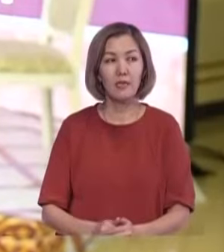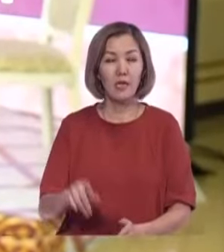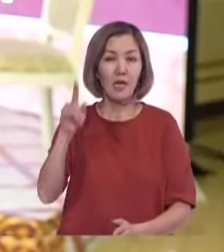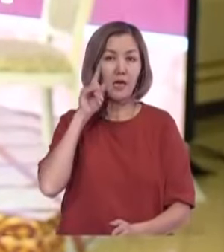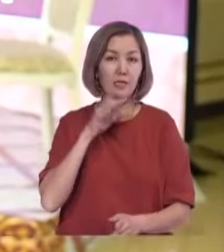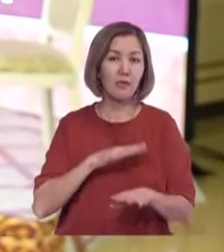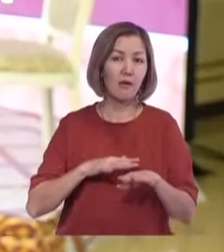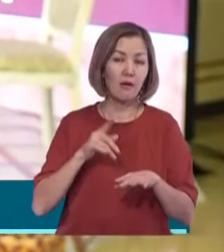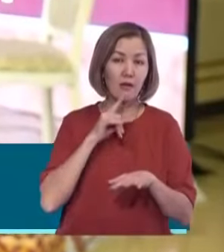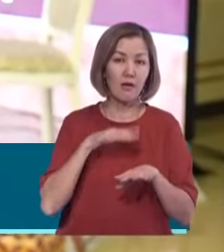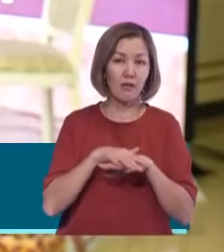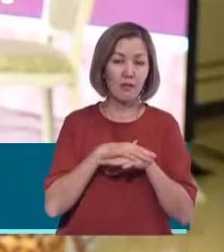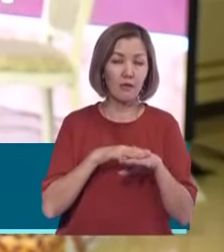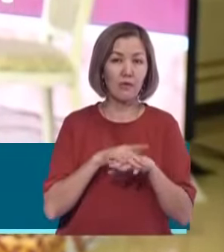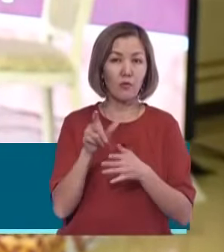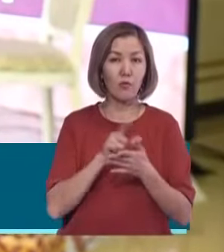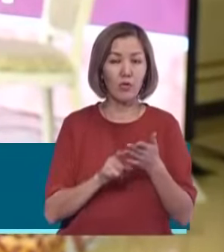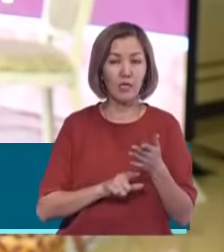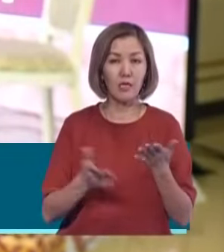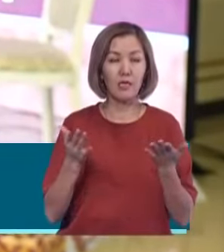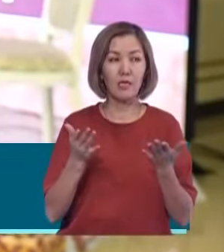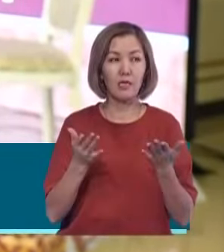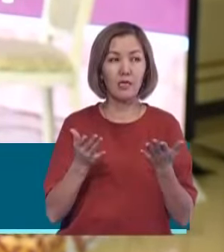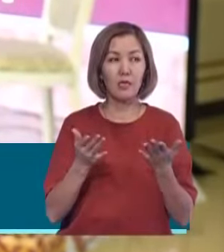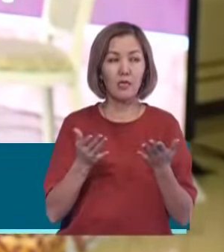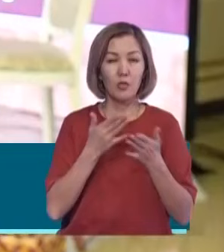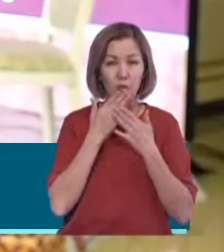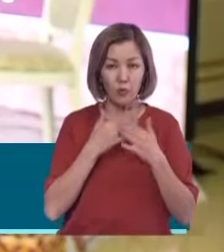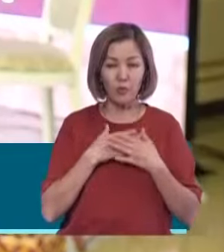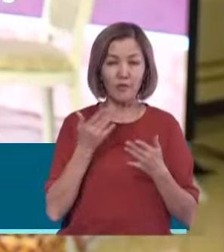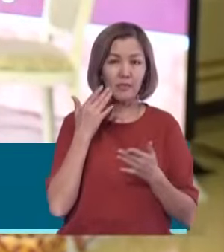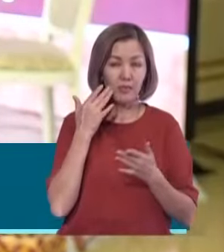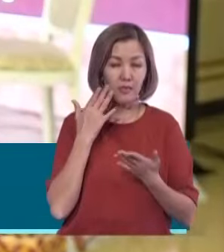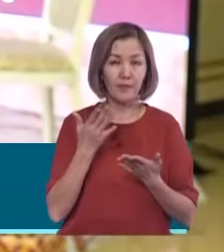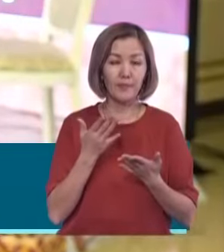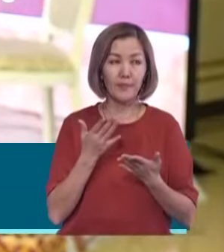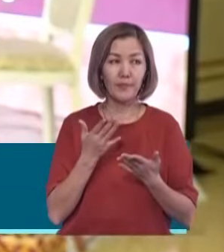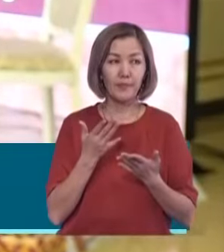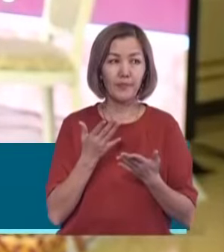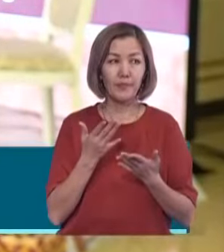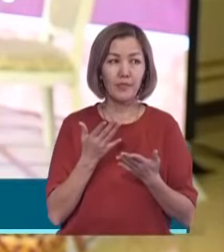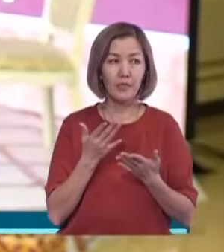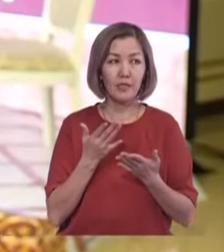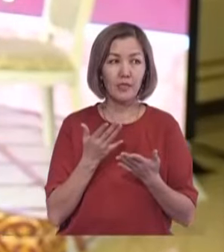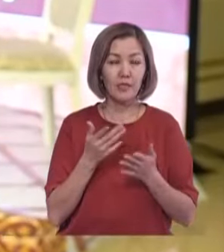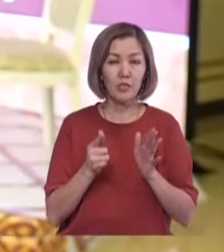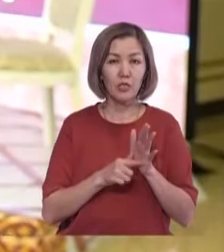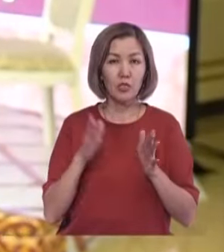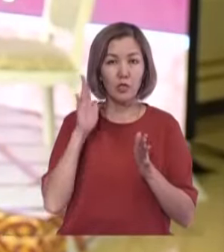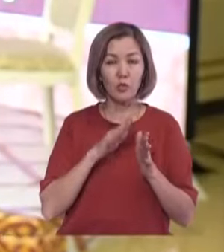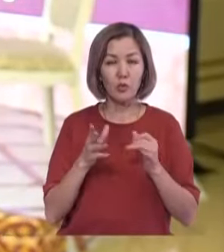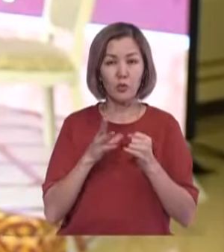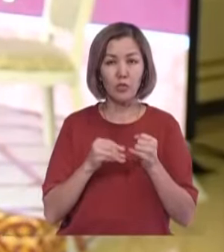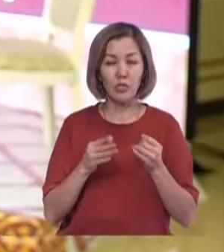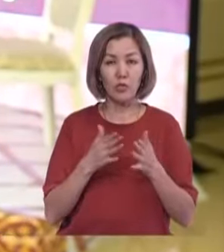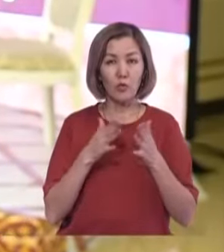халқы жырға, өлеңге, поэзияға жақын. Лирикаға жақын. Оның Жетісу жерінде осындай үлкен